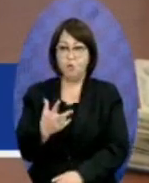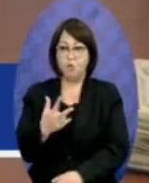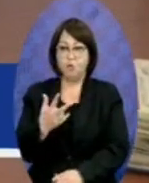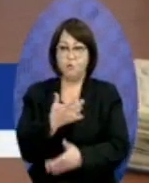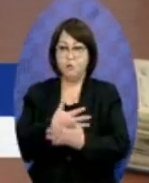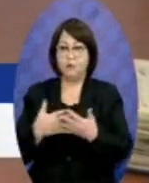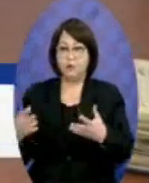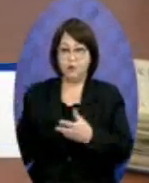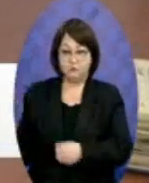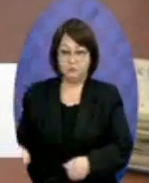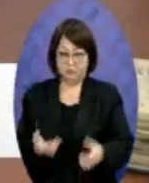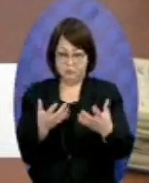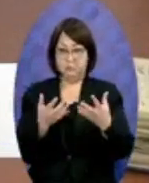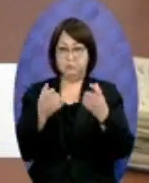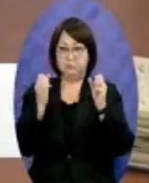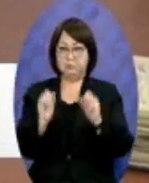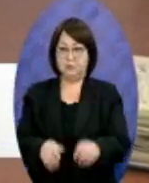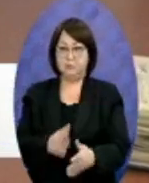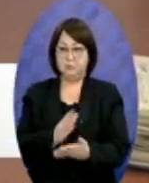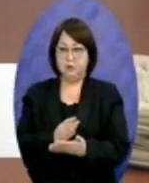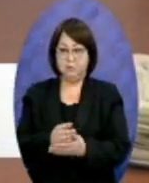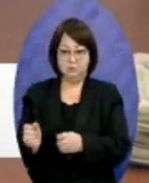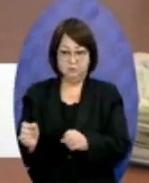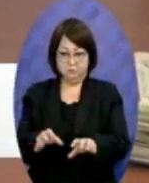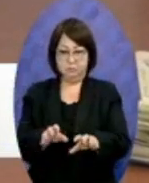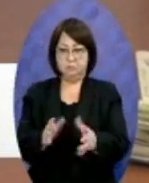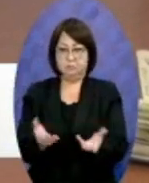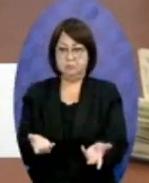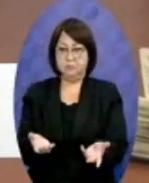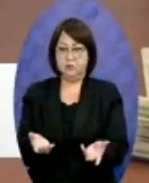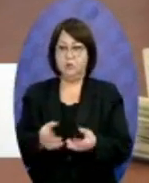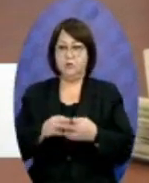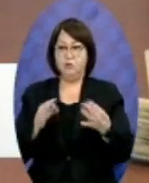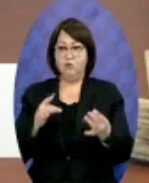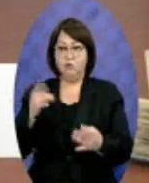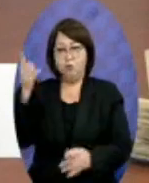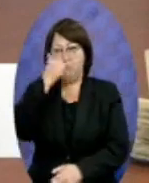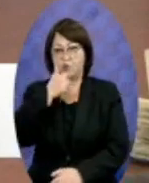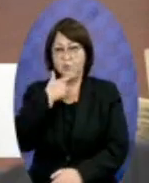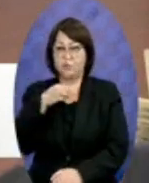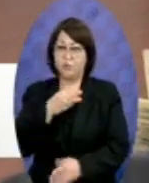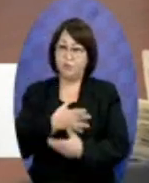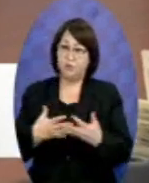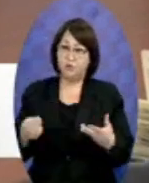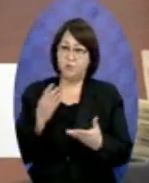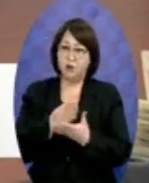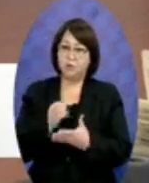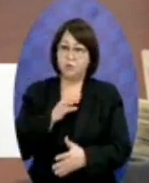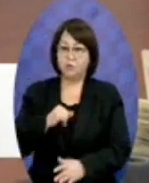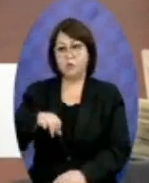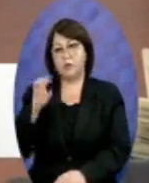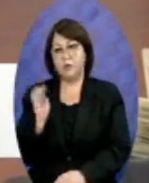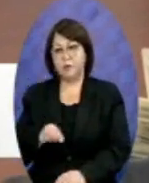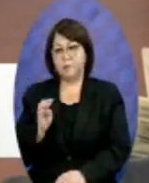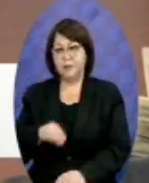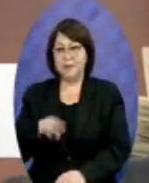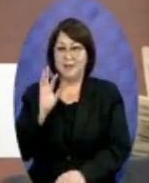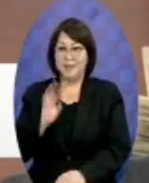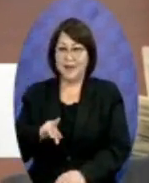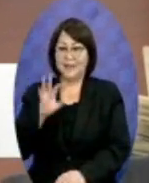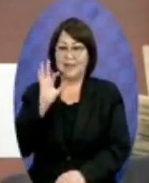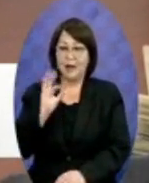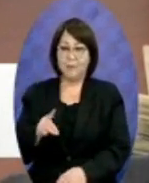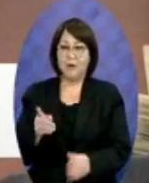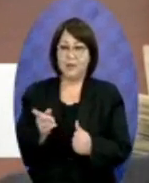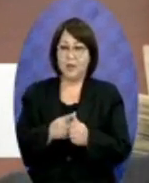байгаа. Ер нь тэгэхээр бас өөр бол олдоогүй тоног төхөөрөмжүүд бас байгаа гэсэн үг юм тийм ээ. Байгаа. Яг ямар нэр